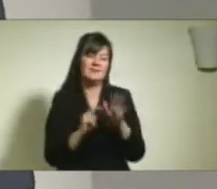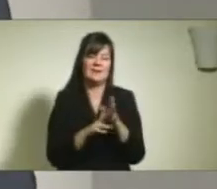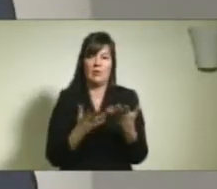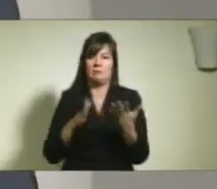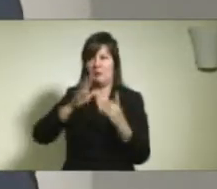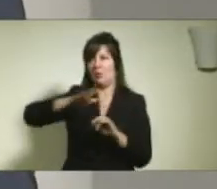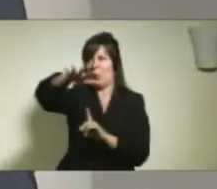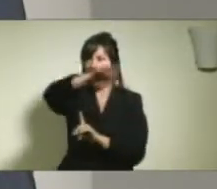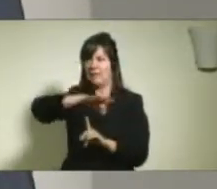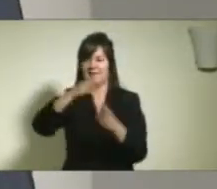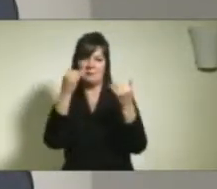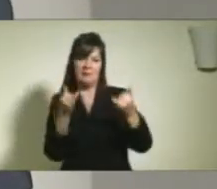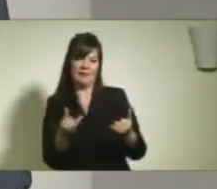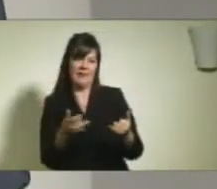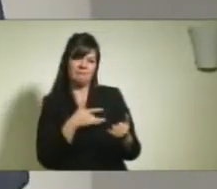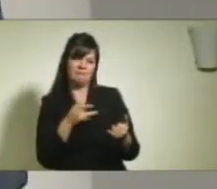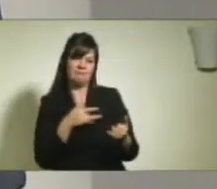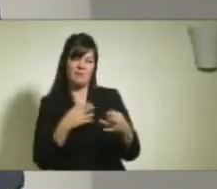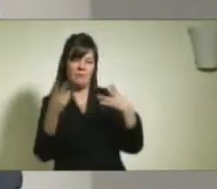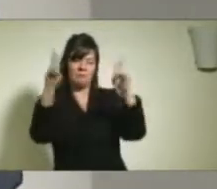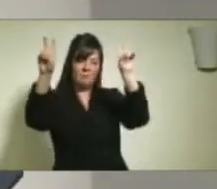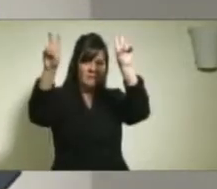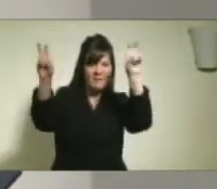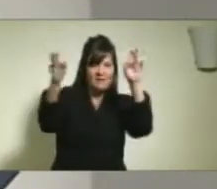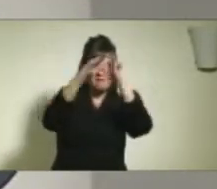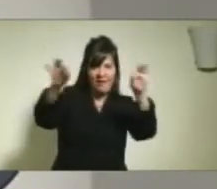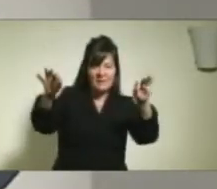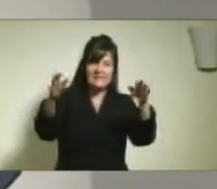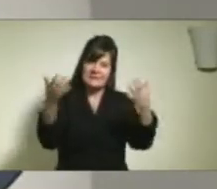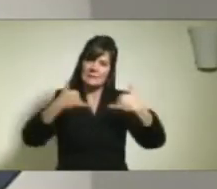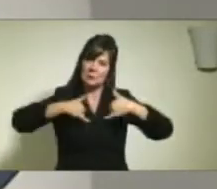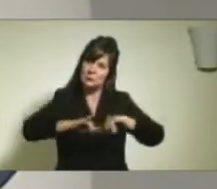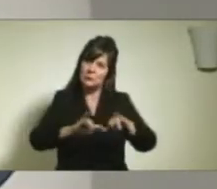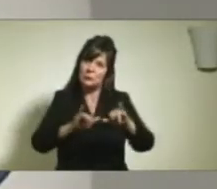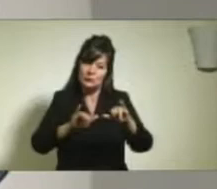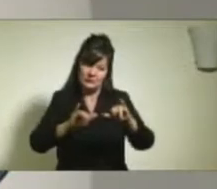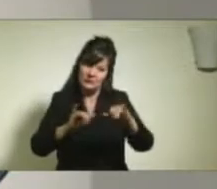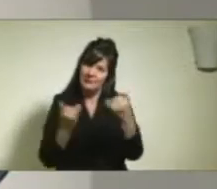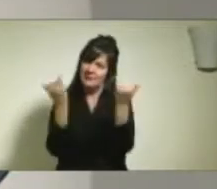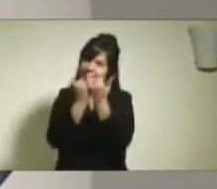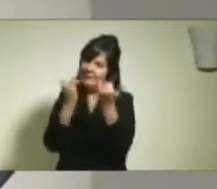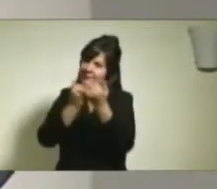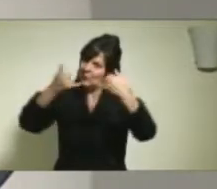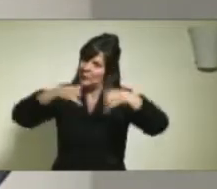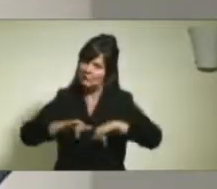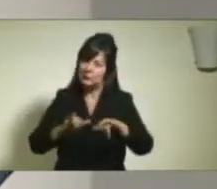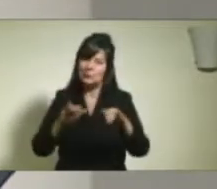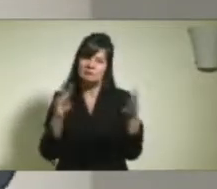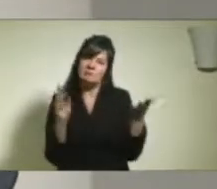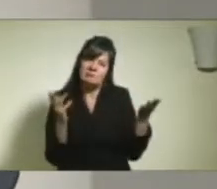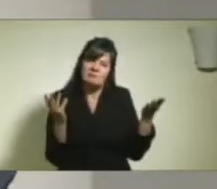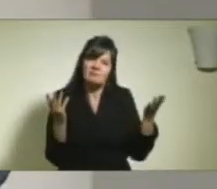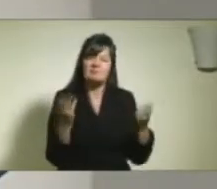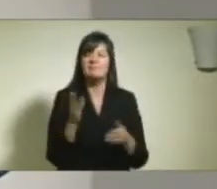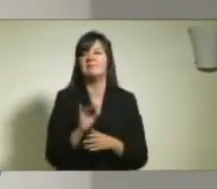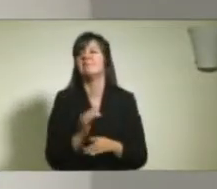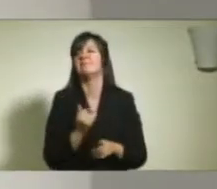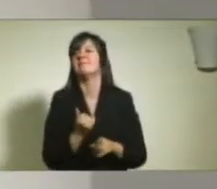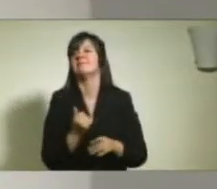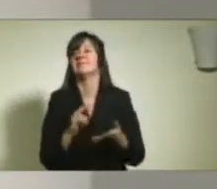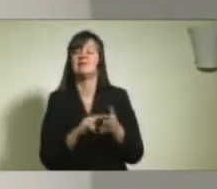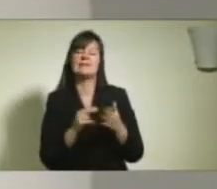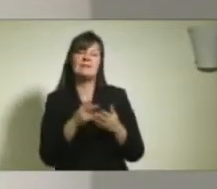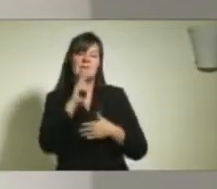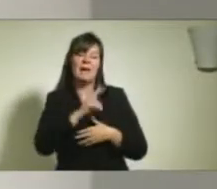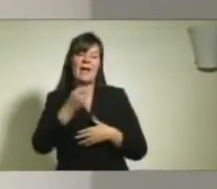slogan-là est encore plus d'actualité. La lutte continue et sur cet aspect-là, on va vraiment là, continuer